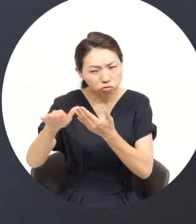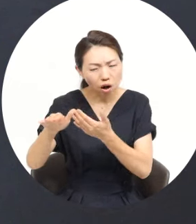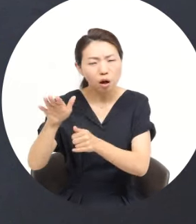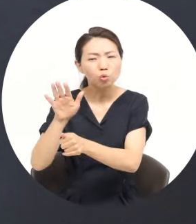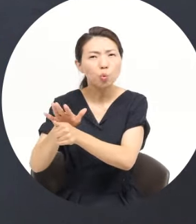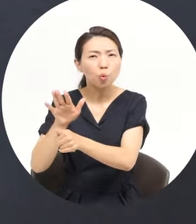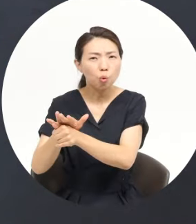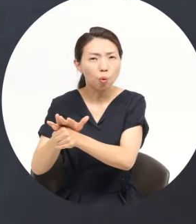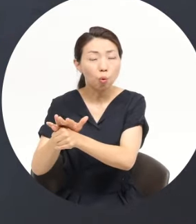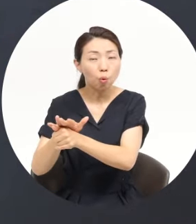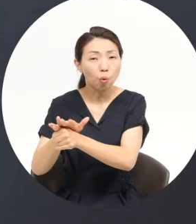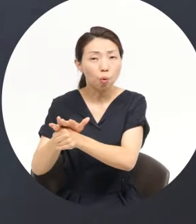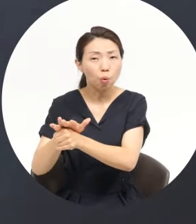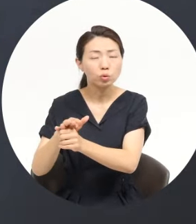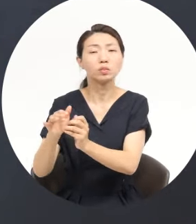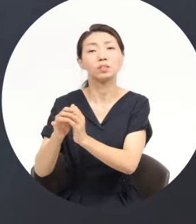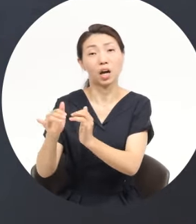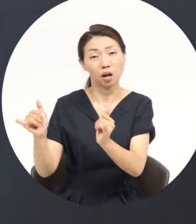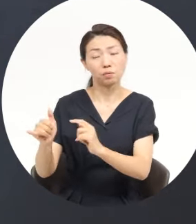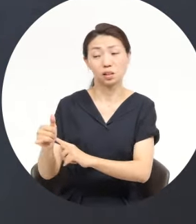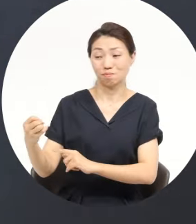그분들을 돕는 분들이 저한테